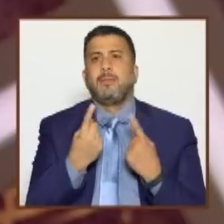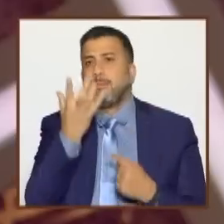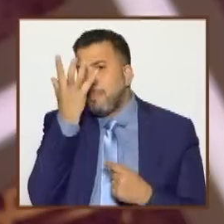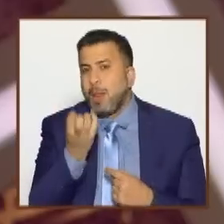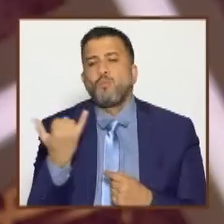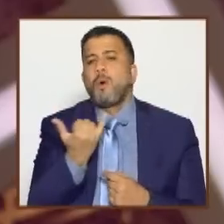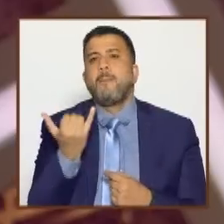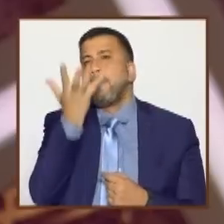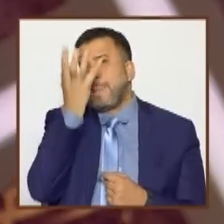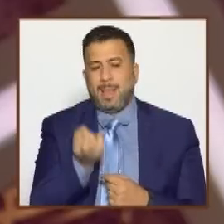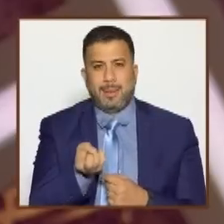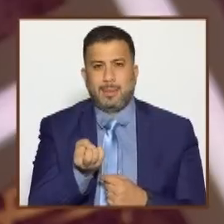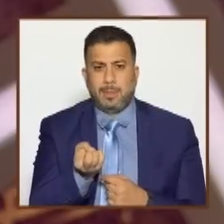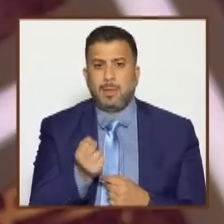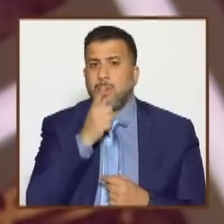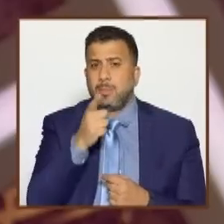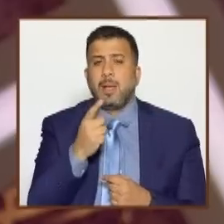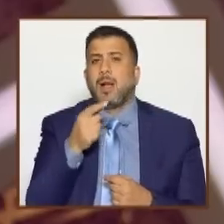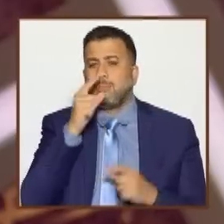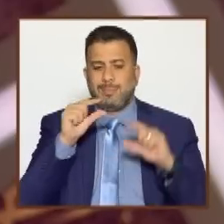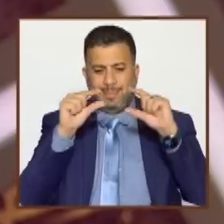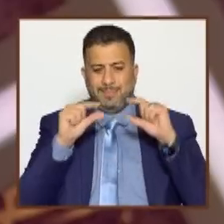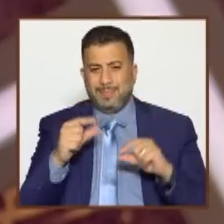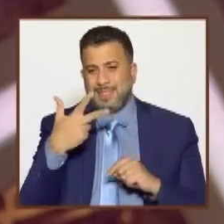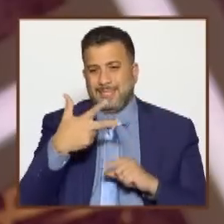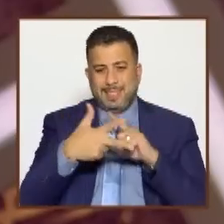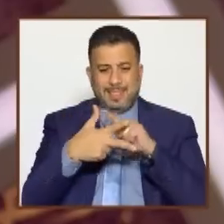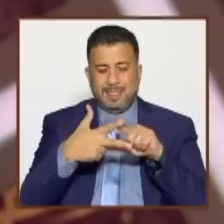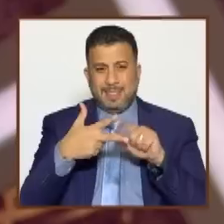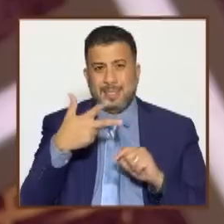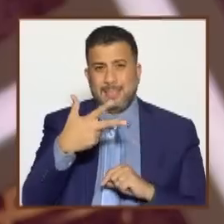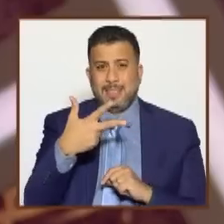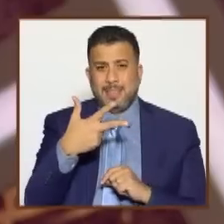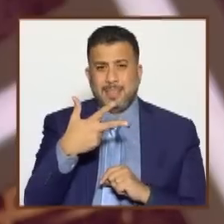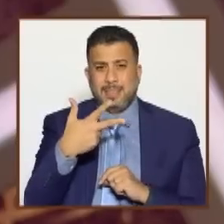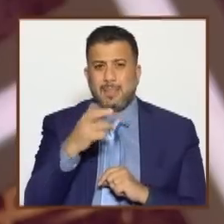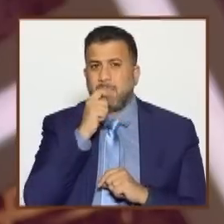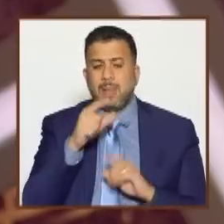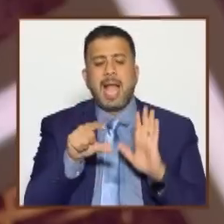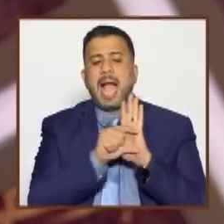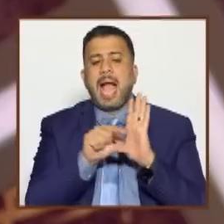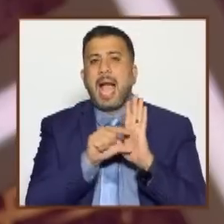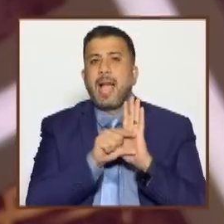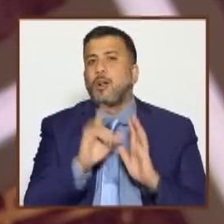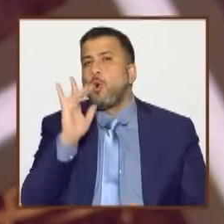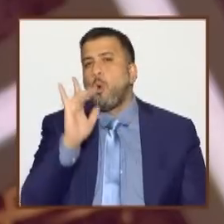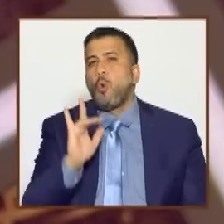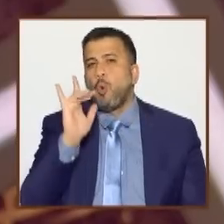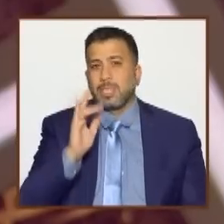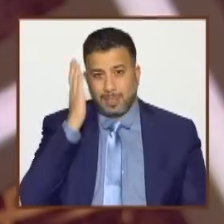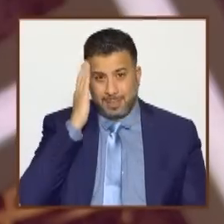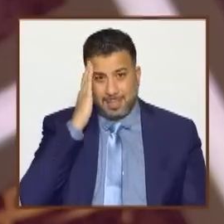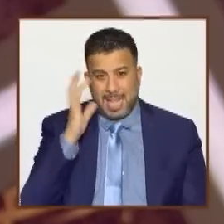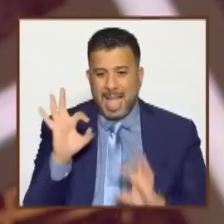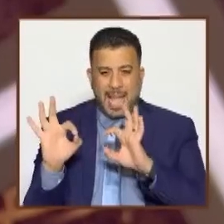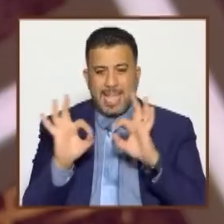وسلم. وأما بالنسبة للمعوذات وهي، ومن ذلك آية الكرسي أيضا يا مجاهد، من